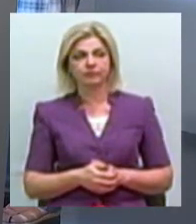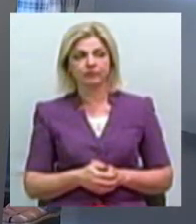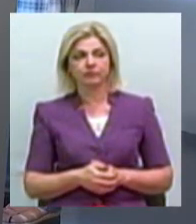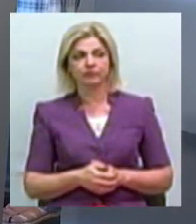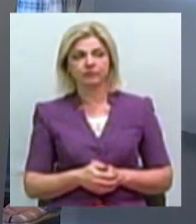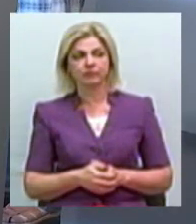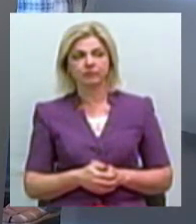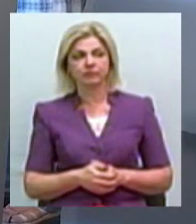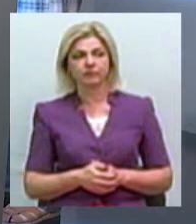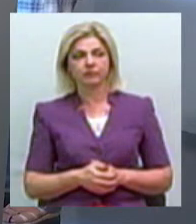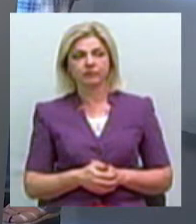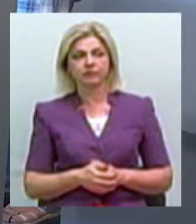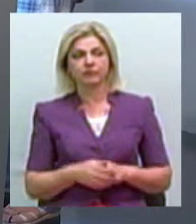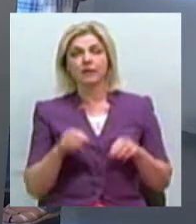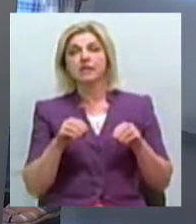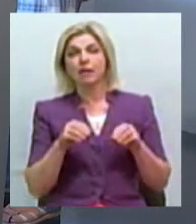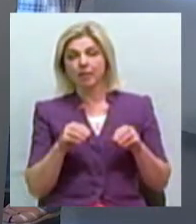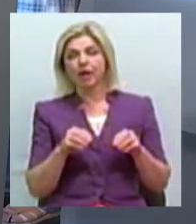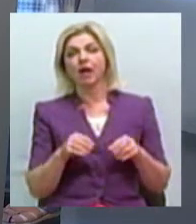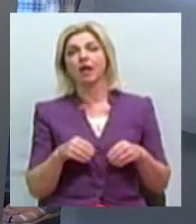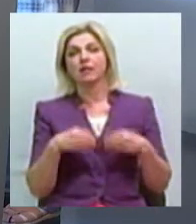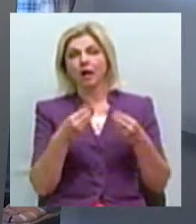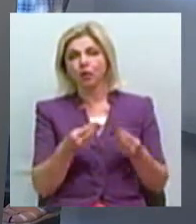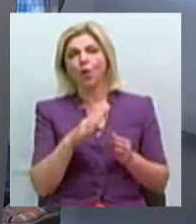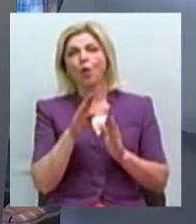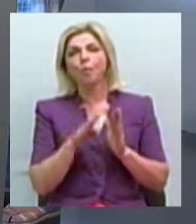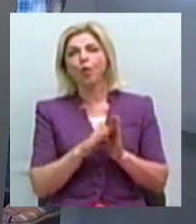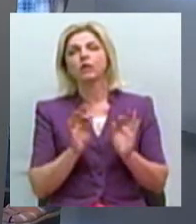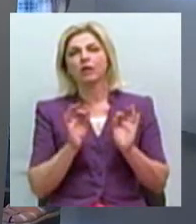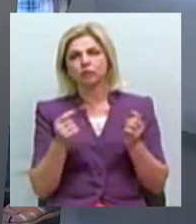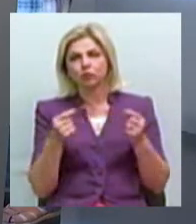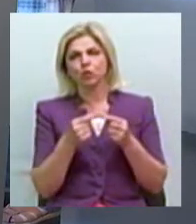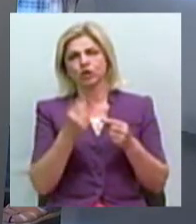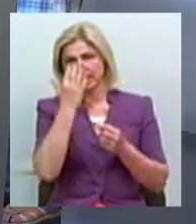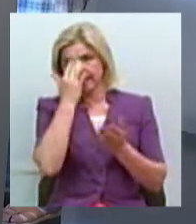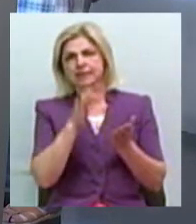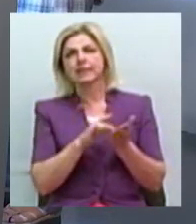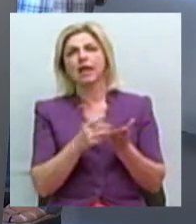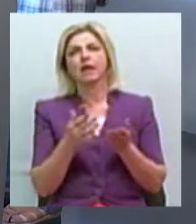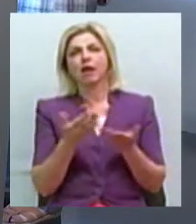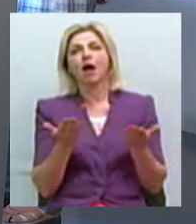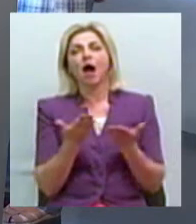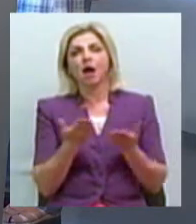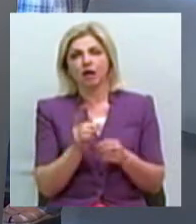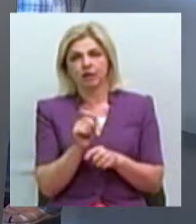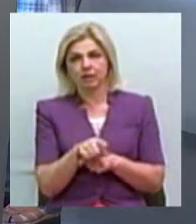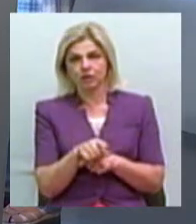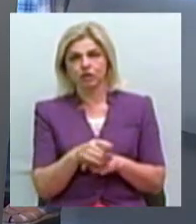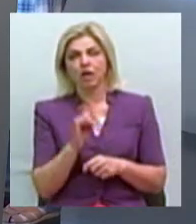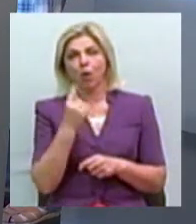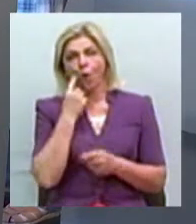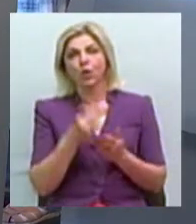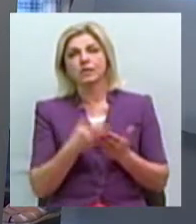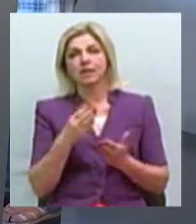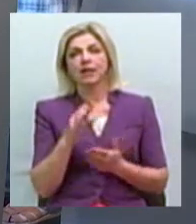квадратний метр, а не сотка. Земля дається під определенне цільове назначення. І оцінка